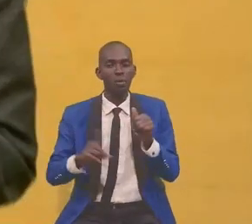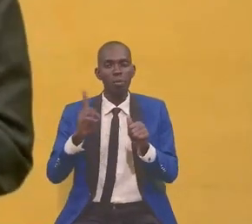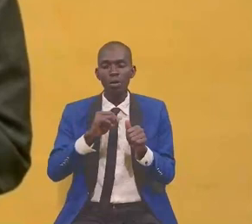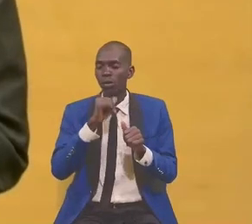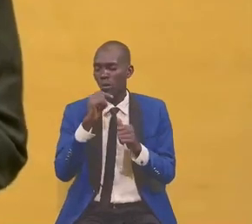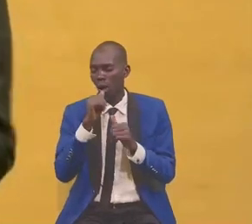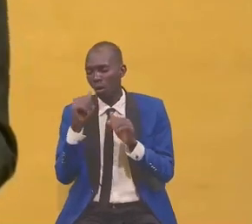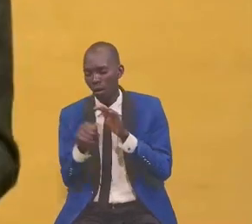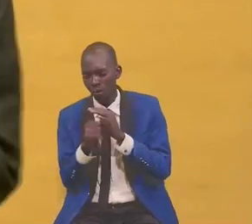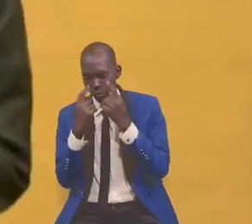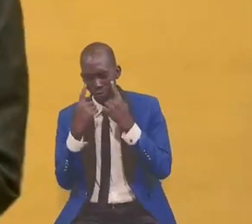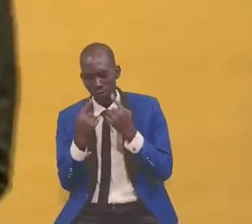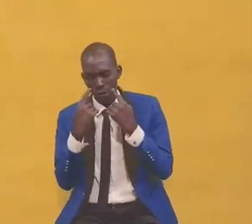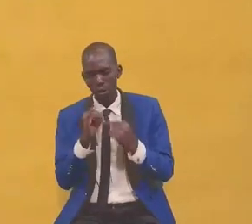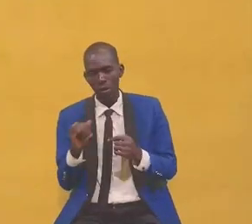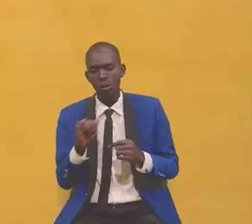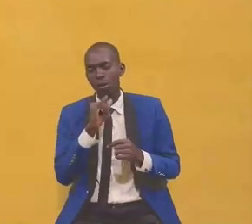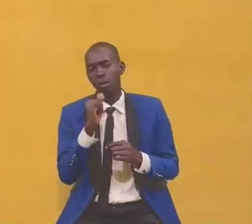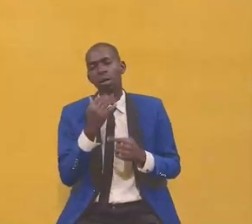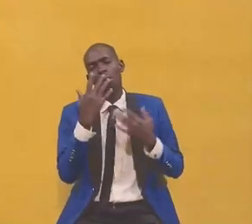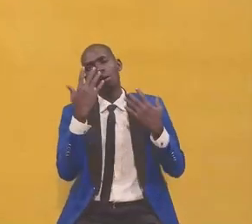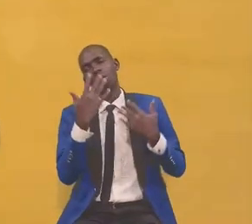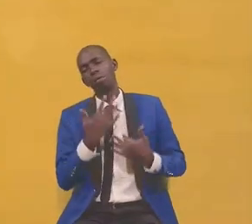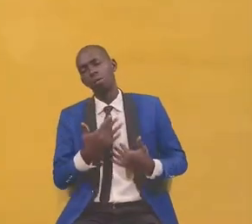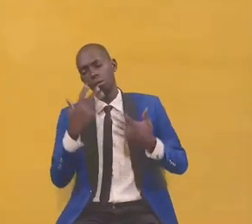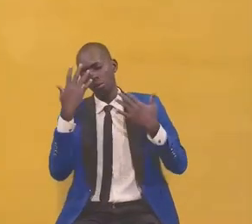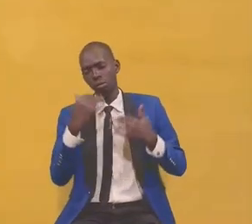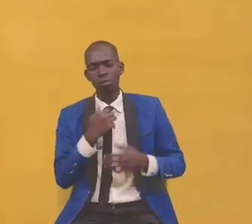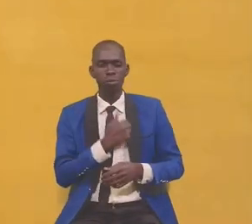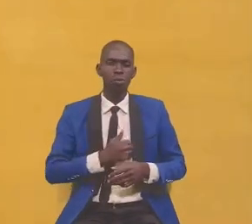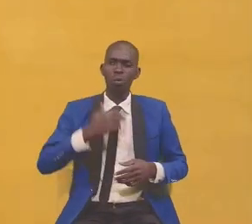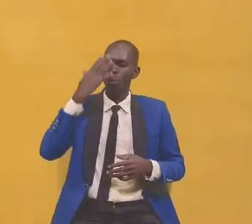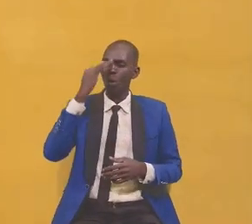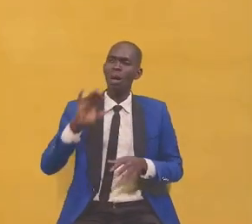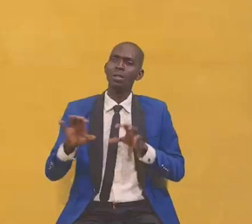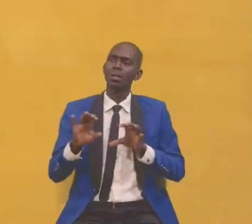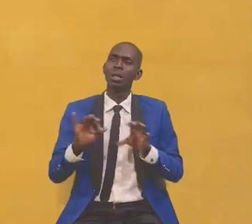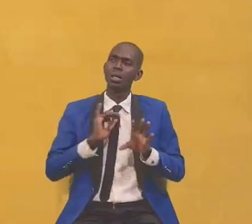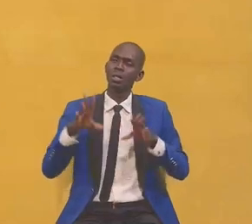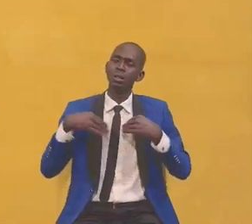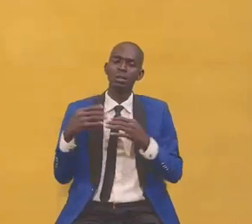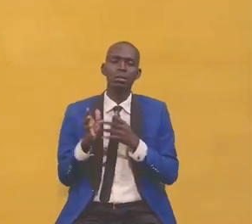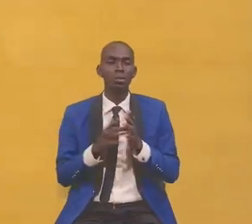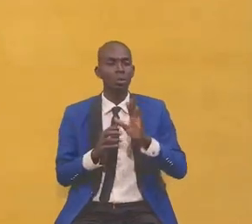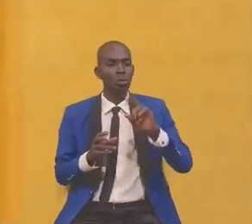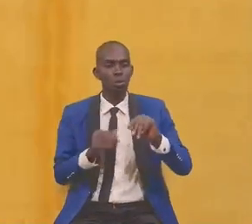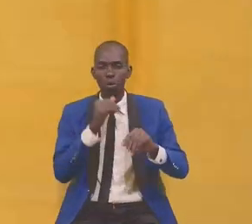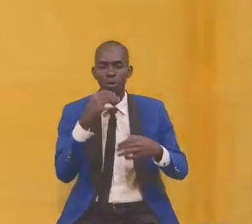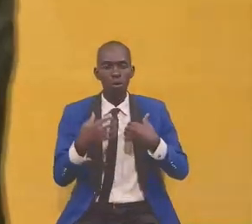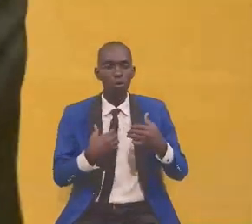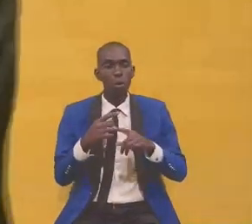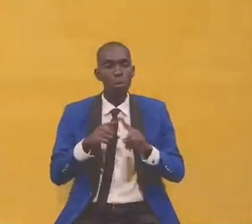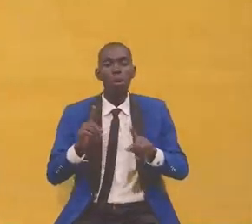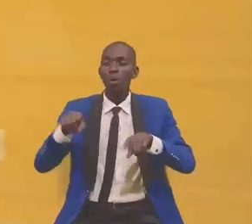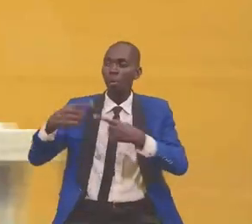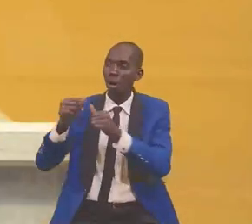Ils ne regrettaient pas. Comment je suis même devenu chrétien? Ils allaient de lieu en lieu, annonçant la bonne nouvelle de la parole.